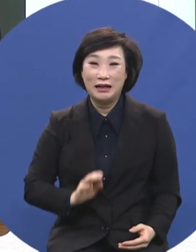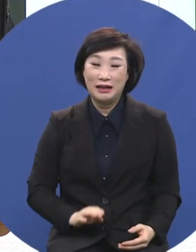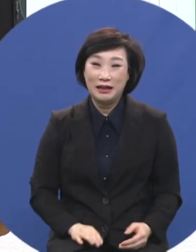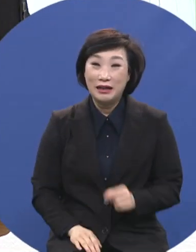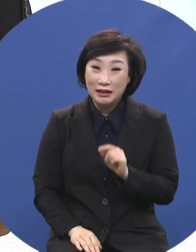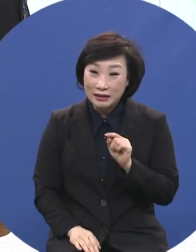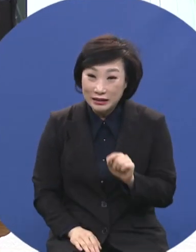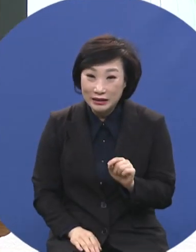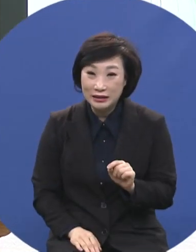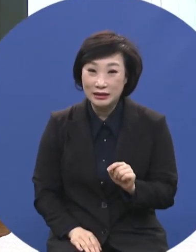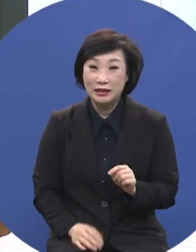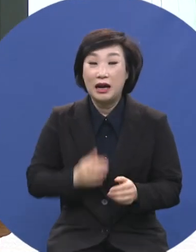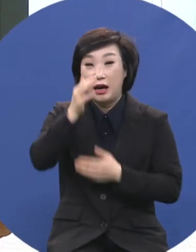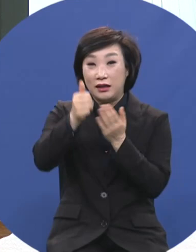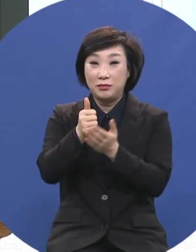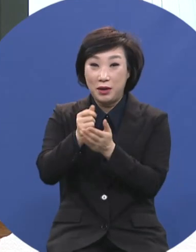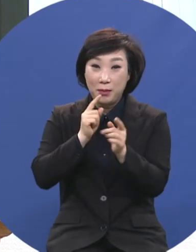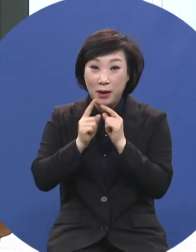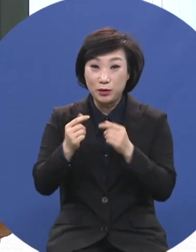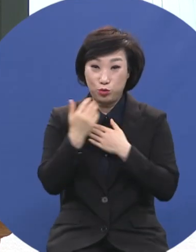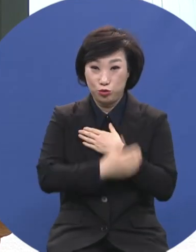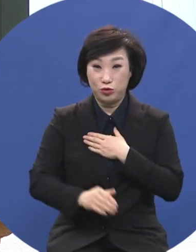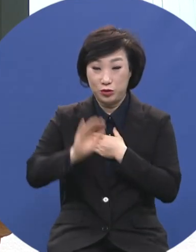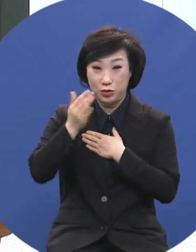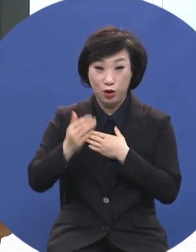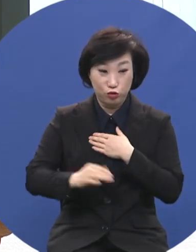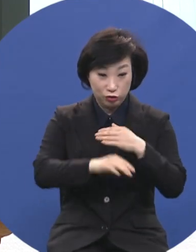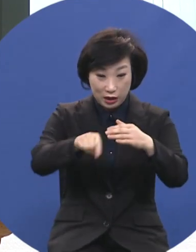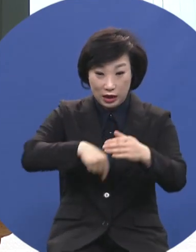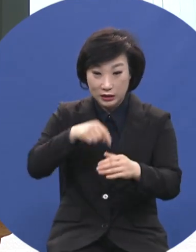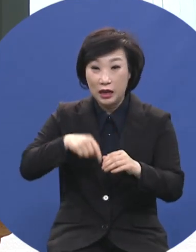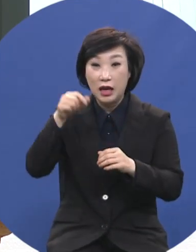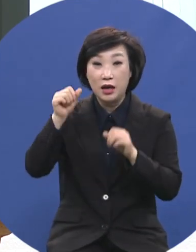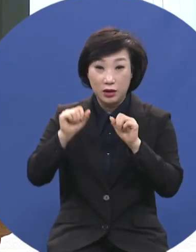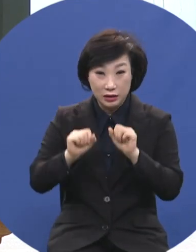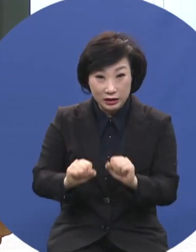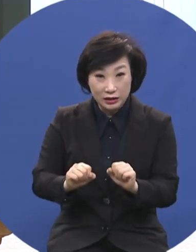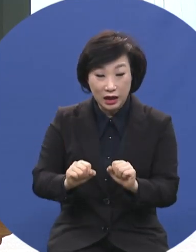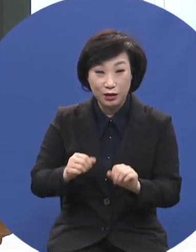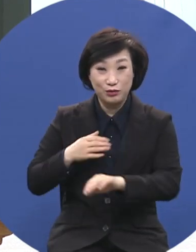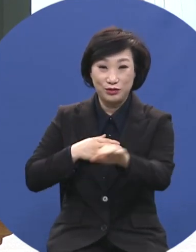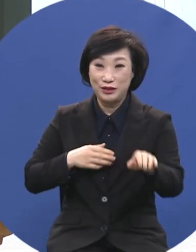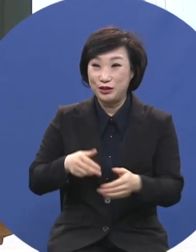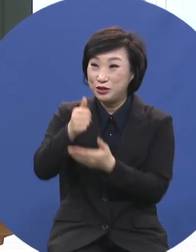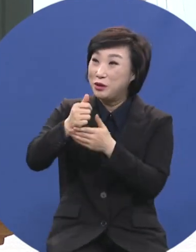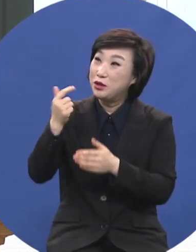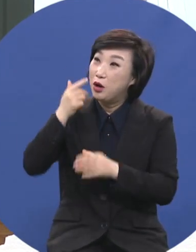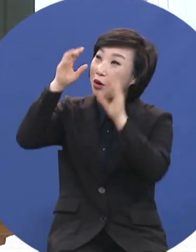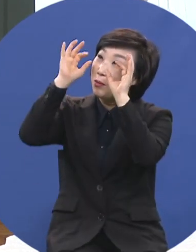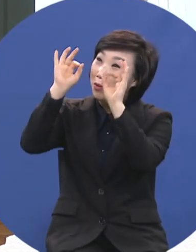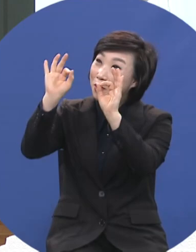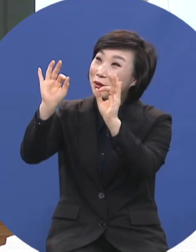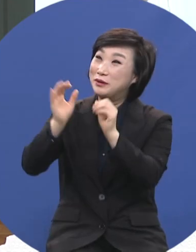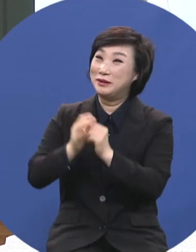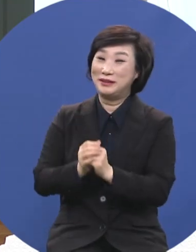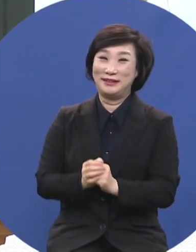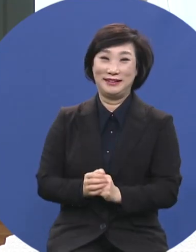이 말씀이 육신이 되어 우리 가운데 거하심에 우리가 그 영광을 보니